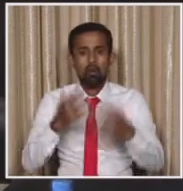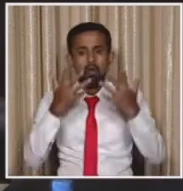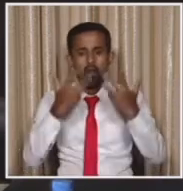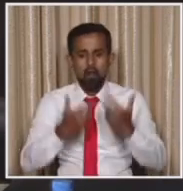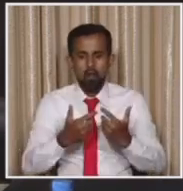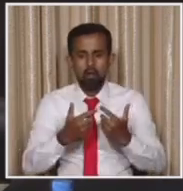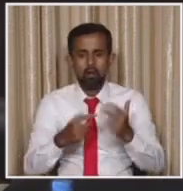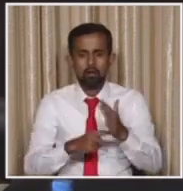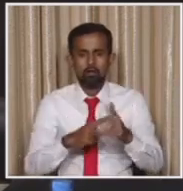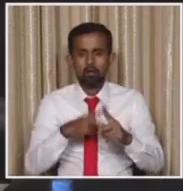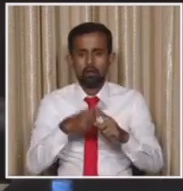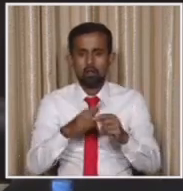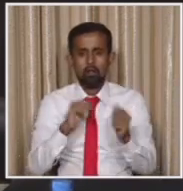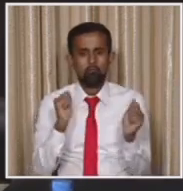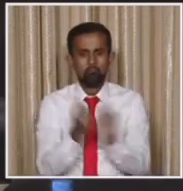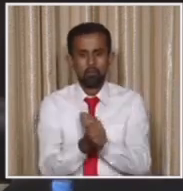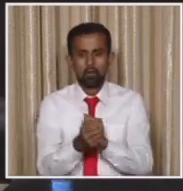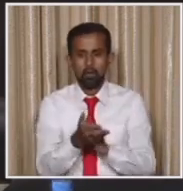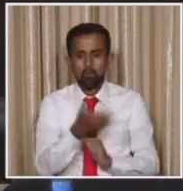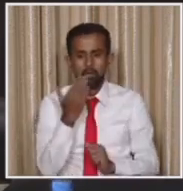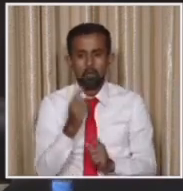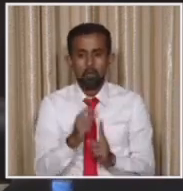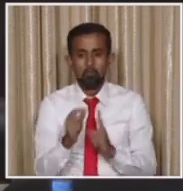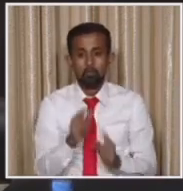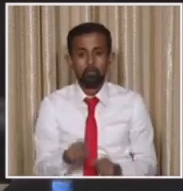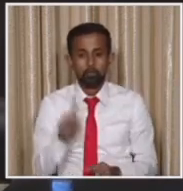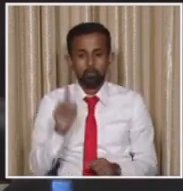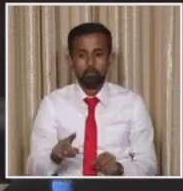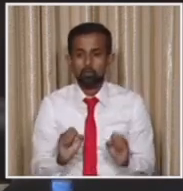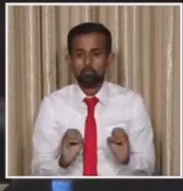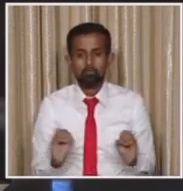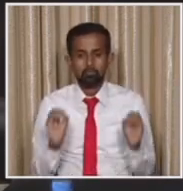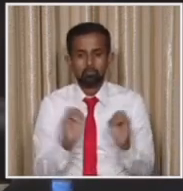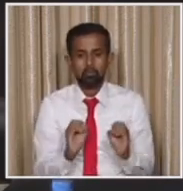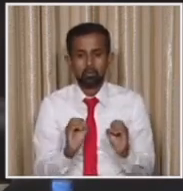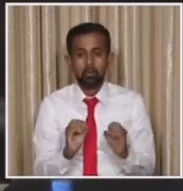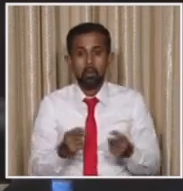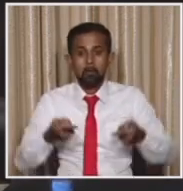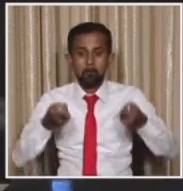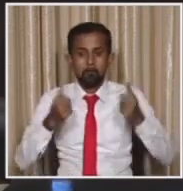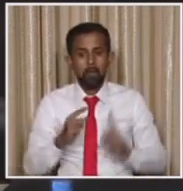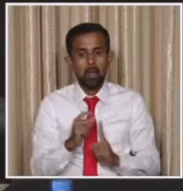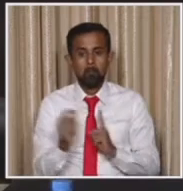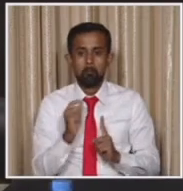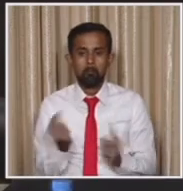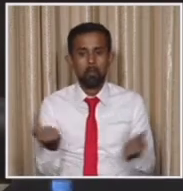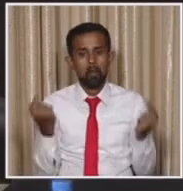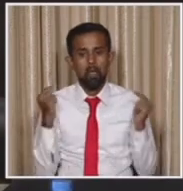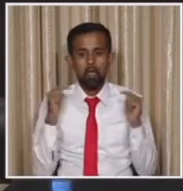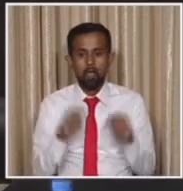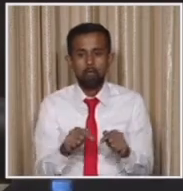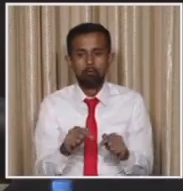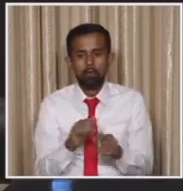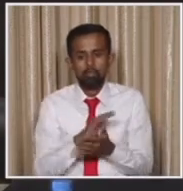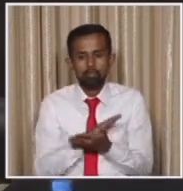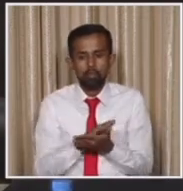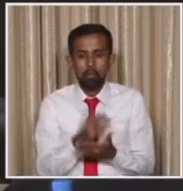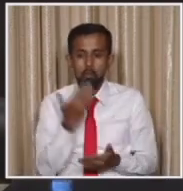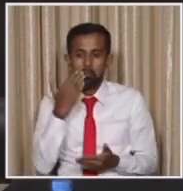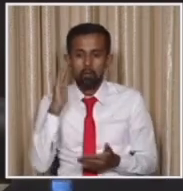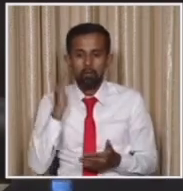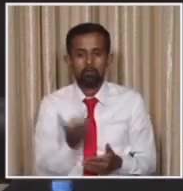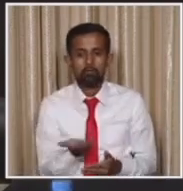ප්‍රමාණයකට බද්ධ වෙනස් කරන්න පුළුවන් පාර්ලිමේන්තු අනුමැතියකින් තොරව. පස්සේ පාර්ලිමේන්තුවට ඇවිල්ලා කොහොම හරි මේක ෂේප් එකේ පාස් කර